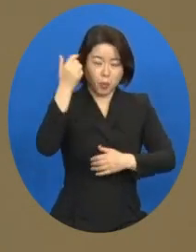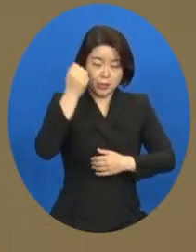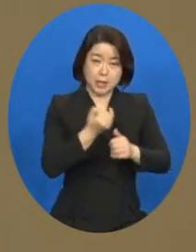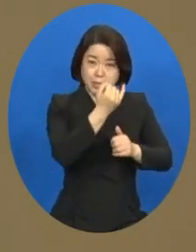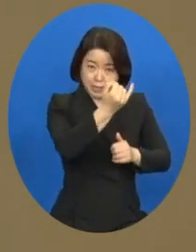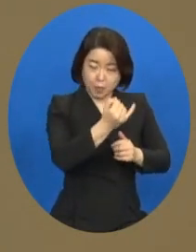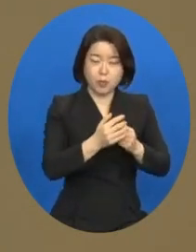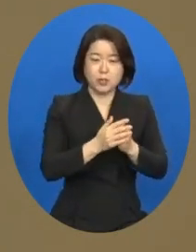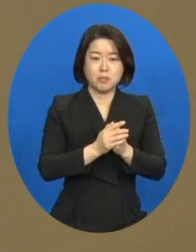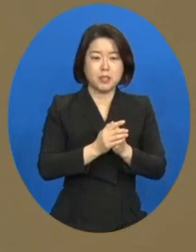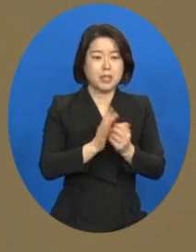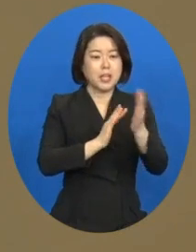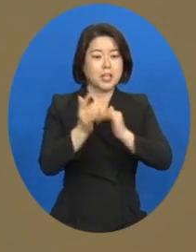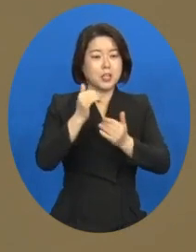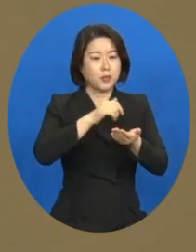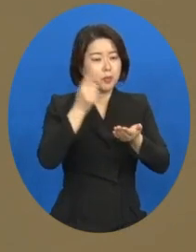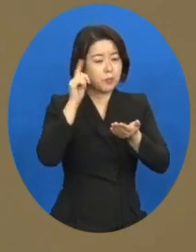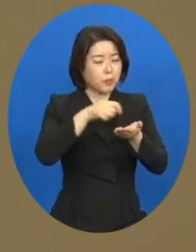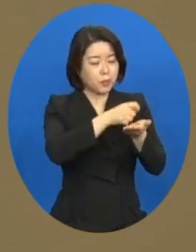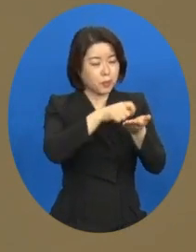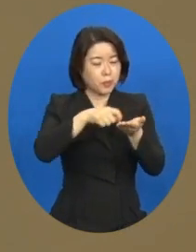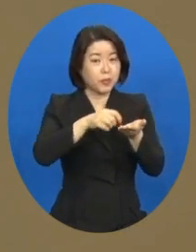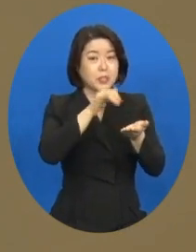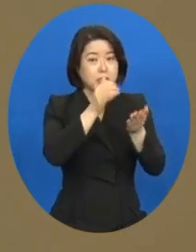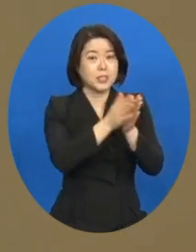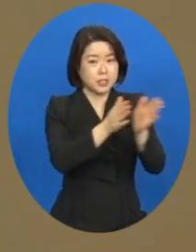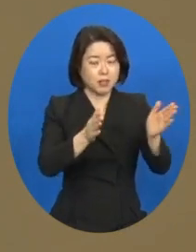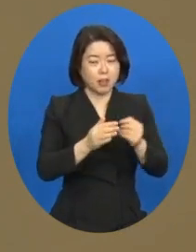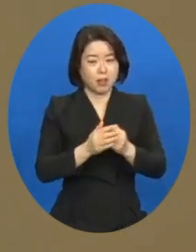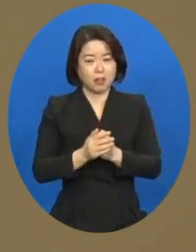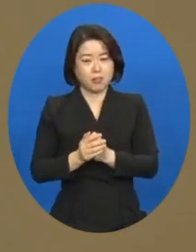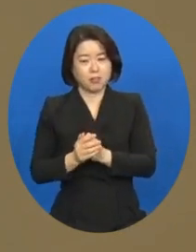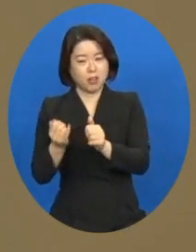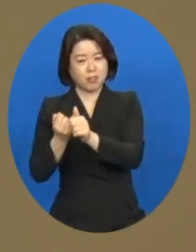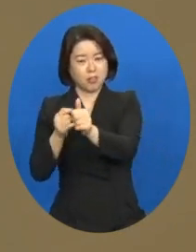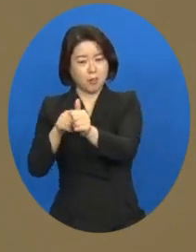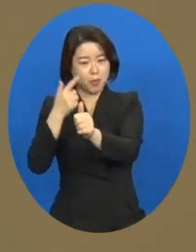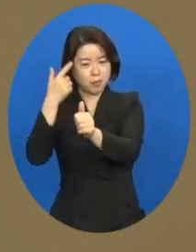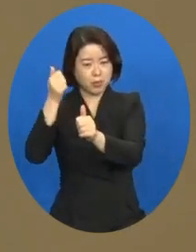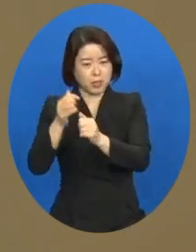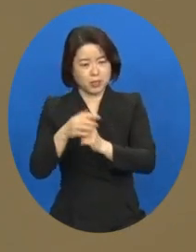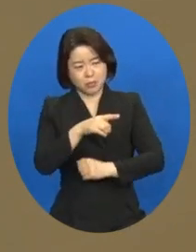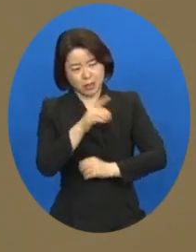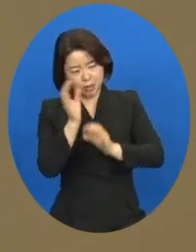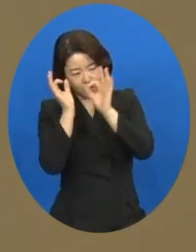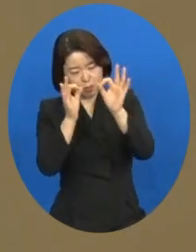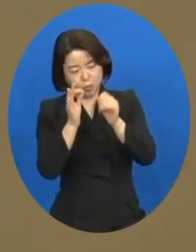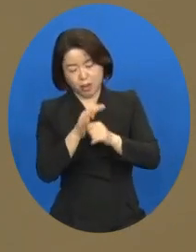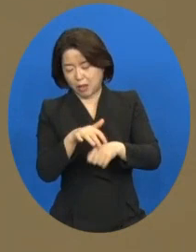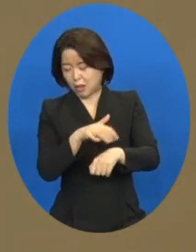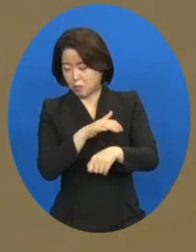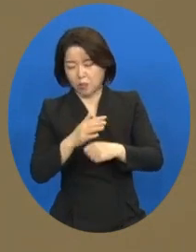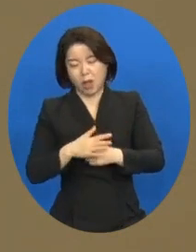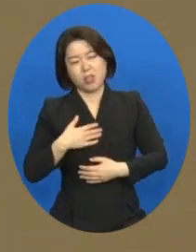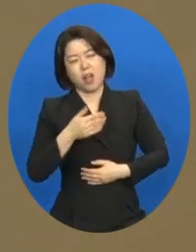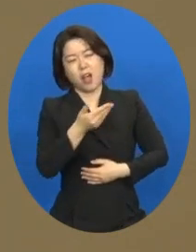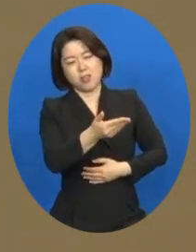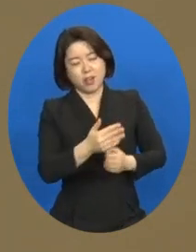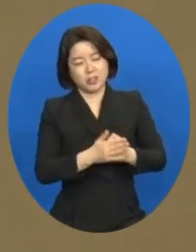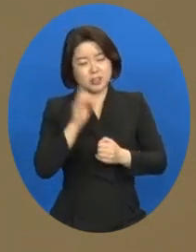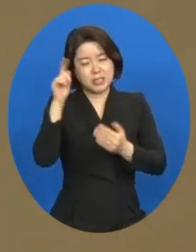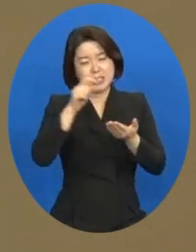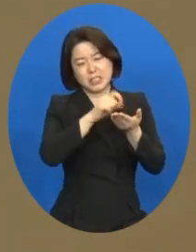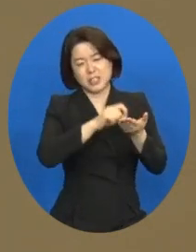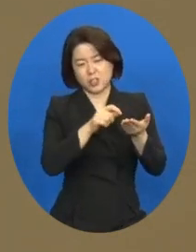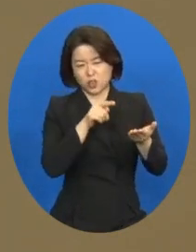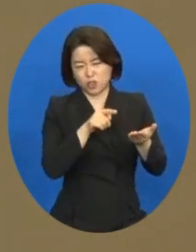그런데 남편 되시는 목사님이 영 불편해 하더래요. 아, 나는 당신이 그렇게 일기 쓰는